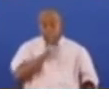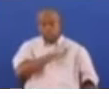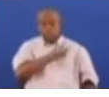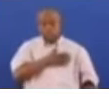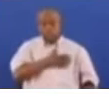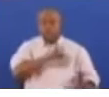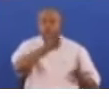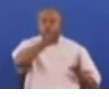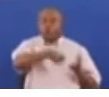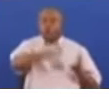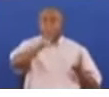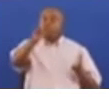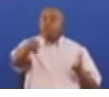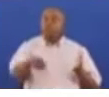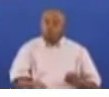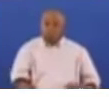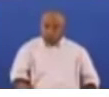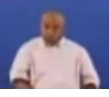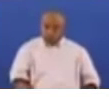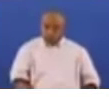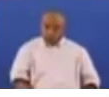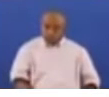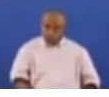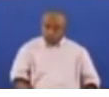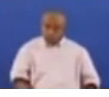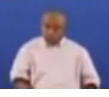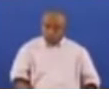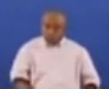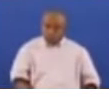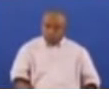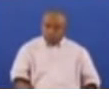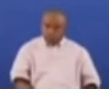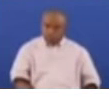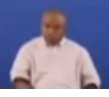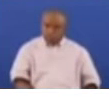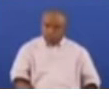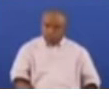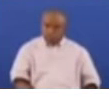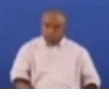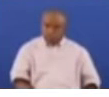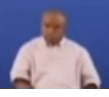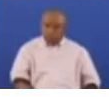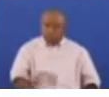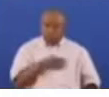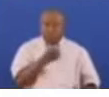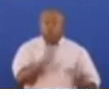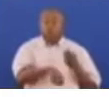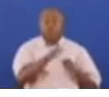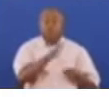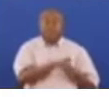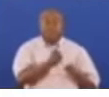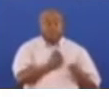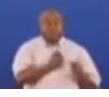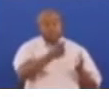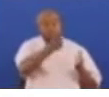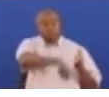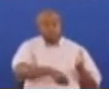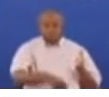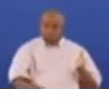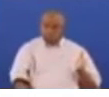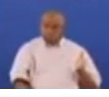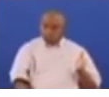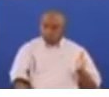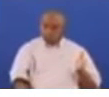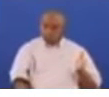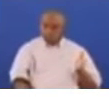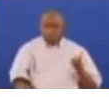ni mbunge wa Bunge la Jamhuri ya Muungano wa Tanzania, tena ninakatwa kodi ya kutosha tu ukilinganisha